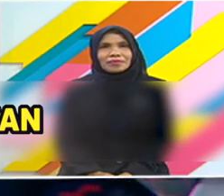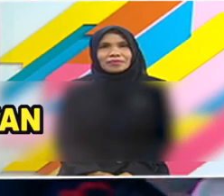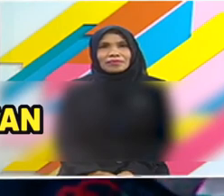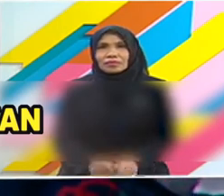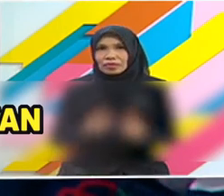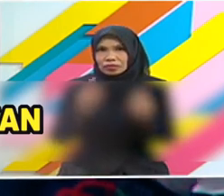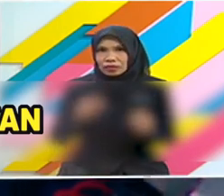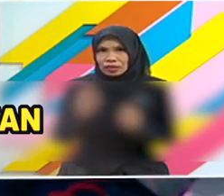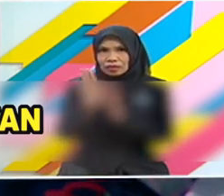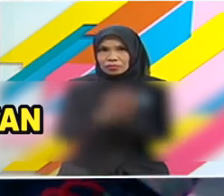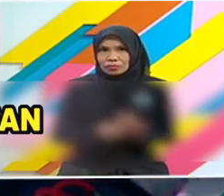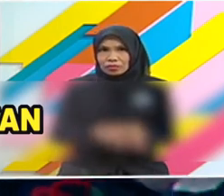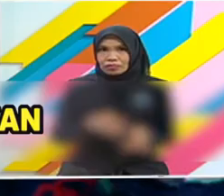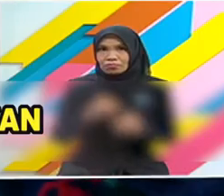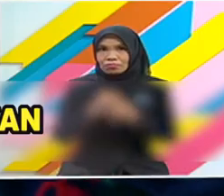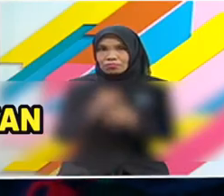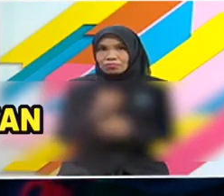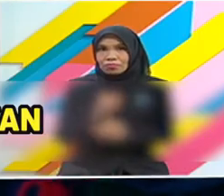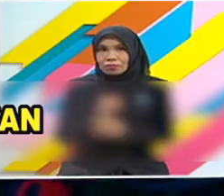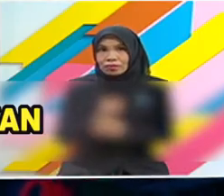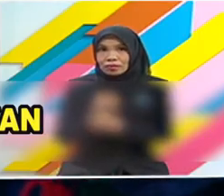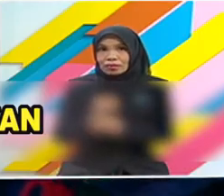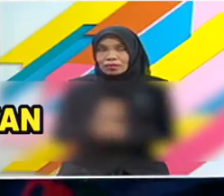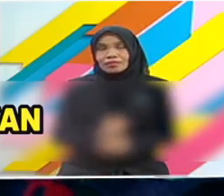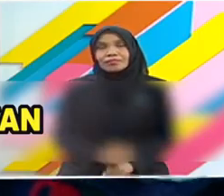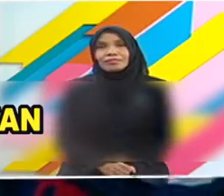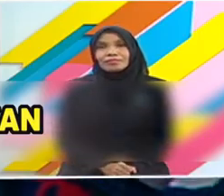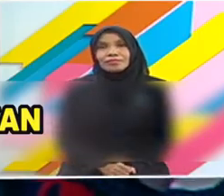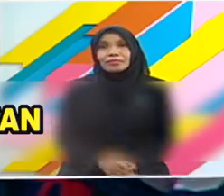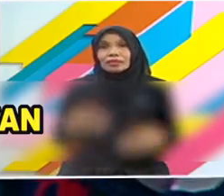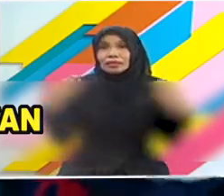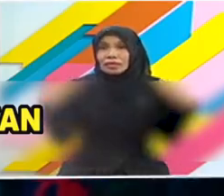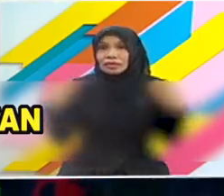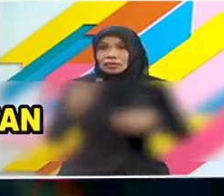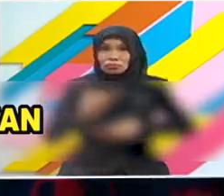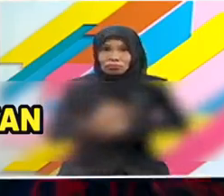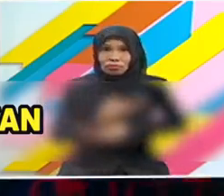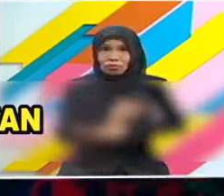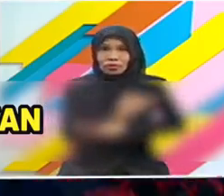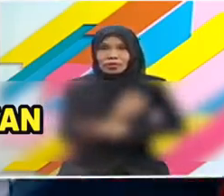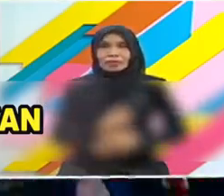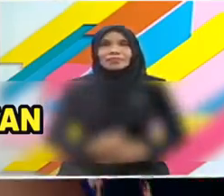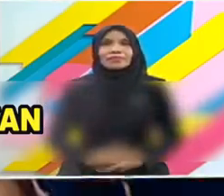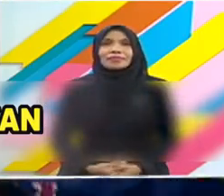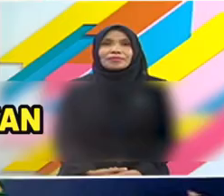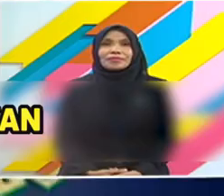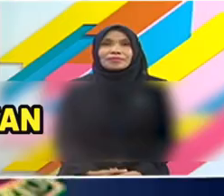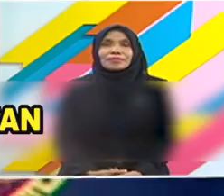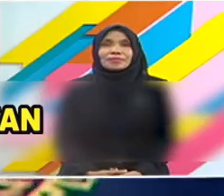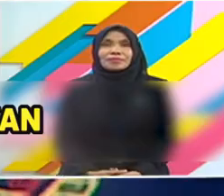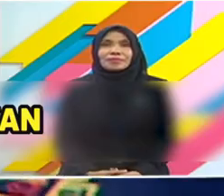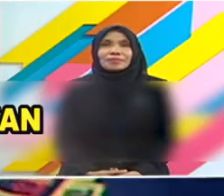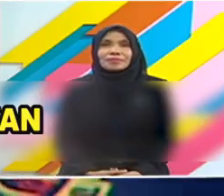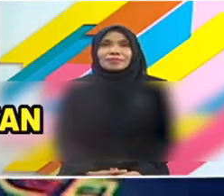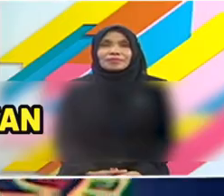adik-adik. Sebab tajam. Tajam. Banyak betul. Duri dan berduri. Hati-hati bila